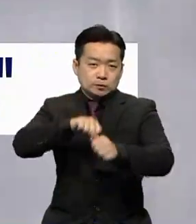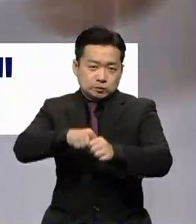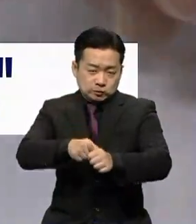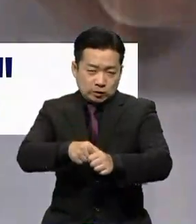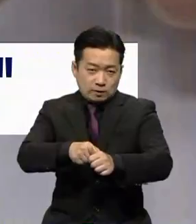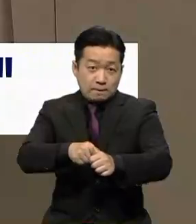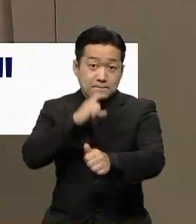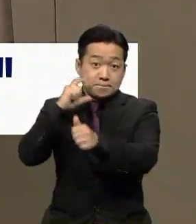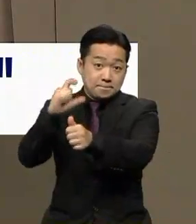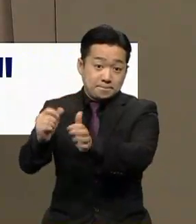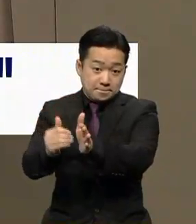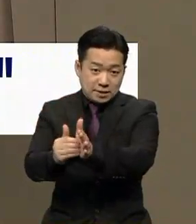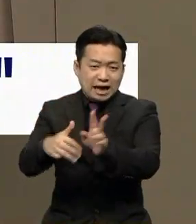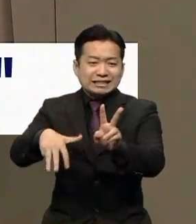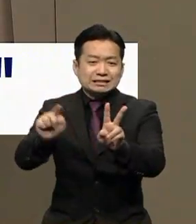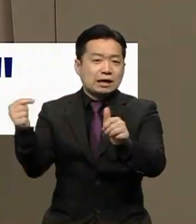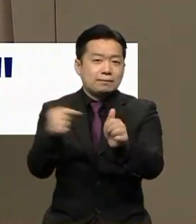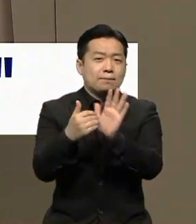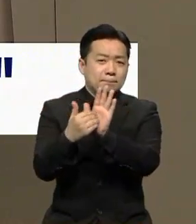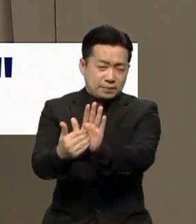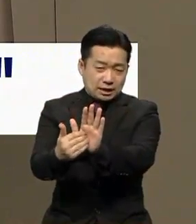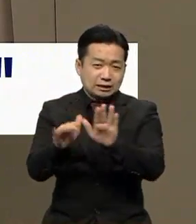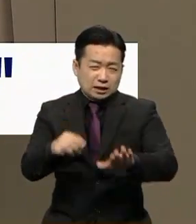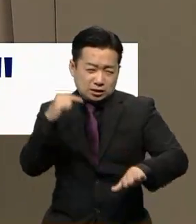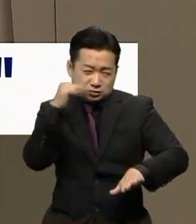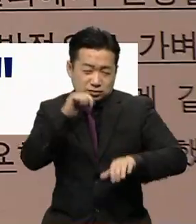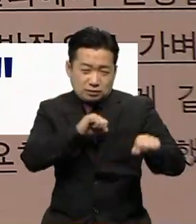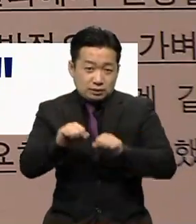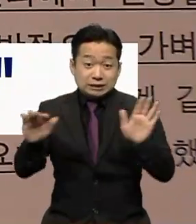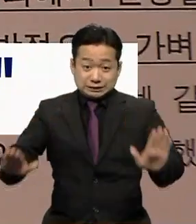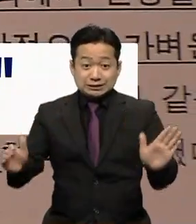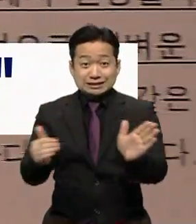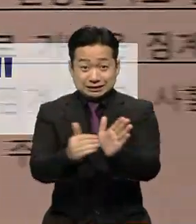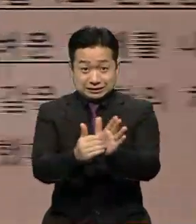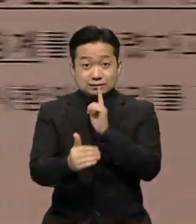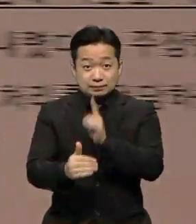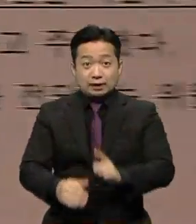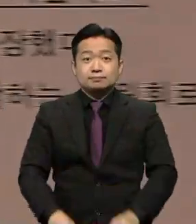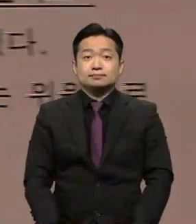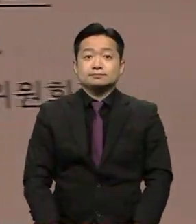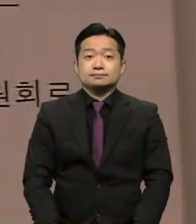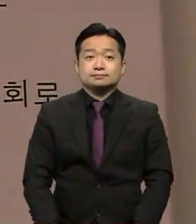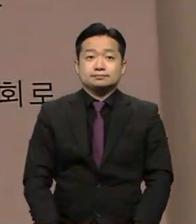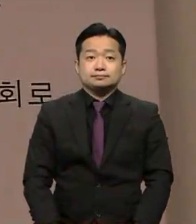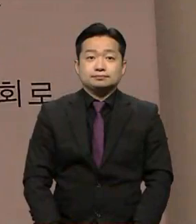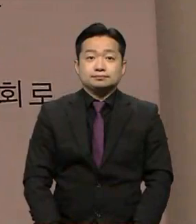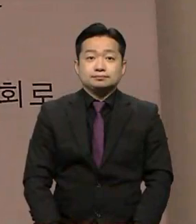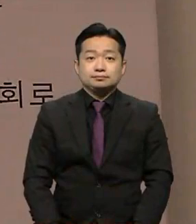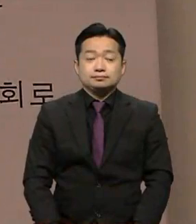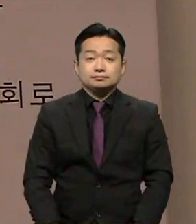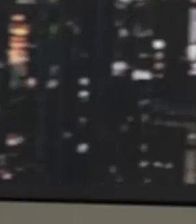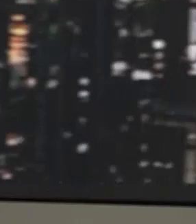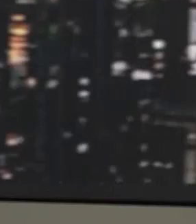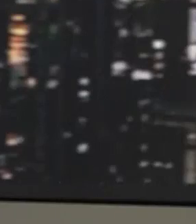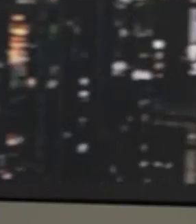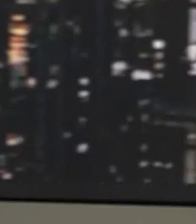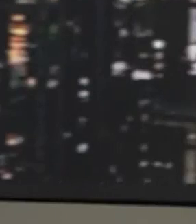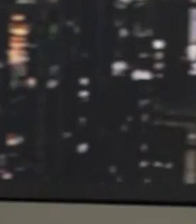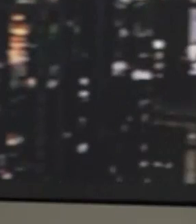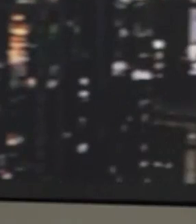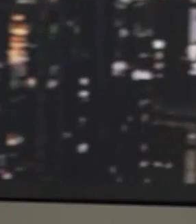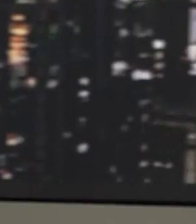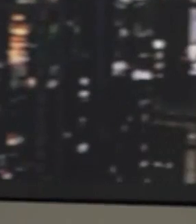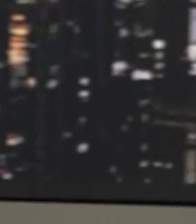조치했고 2차 피해 방지를 위해 철저하게 대응했다고 해명했습니다. SBS 홍승현입니다. 네,